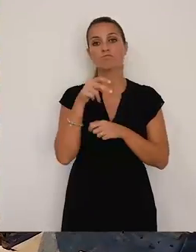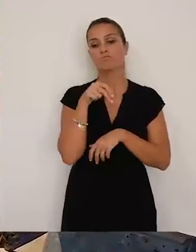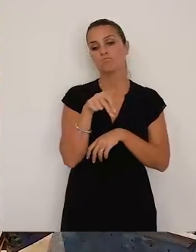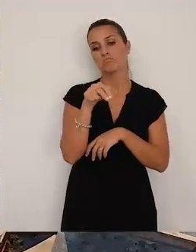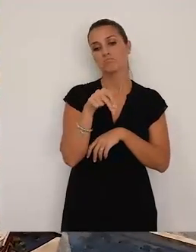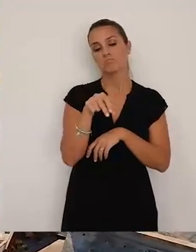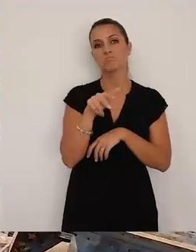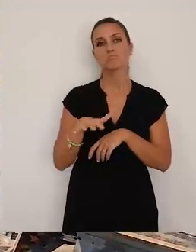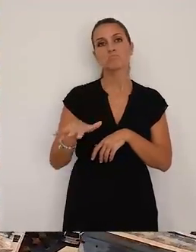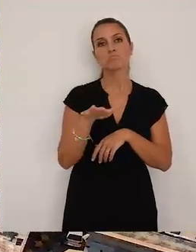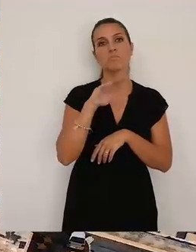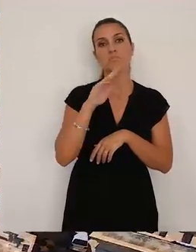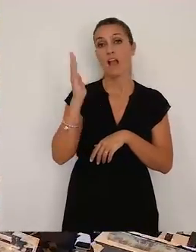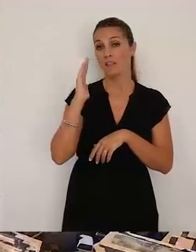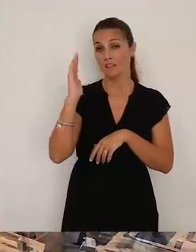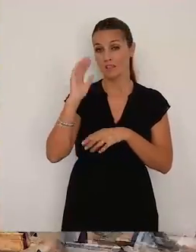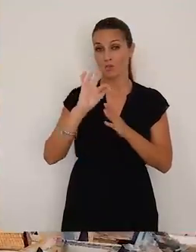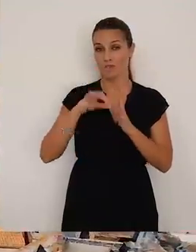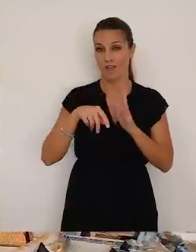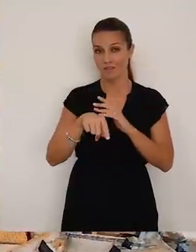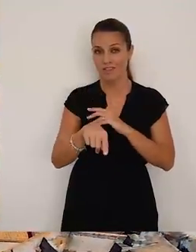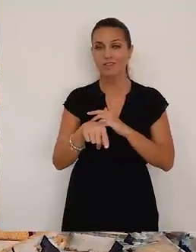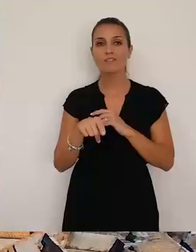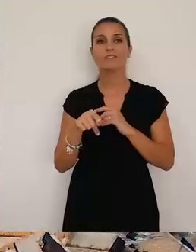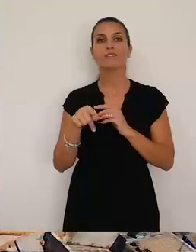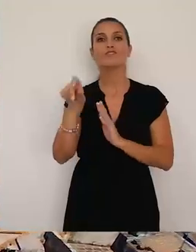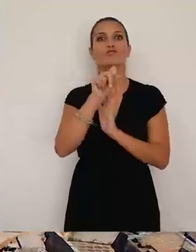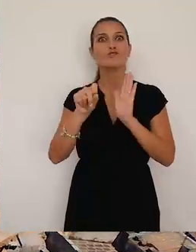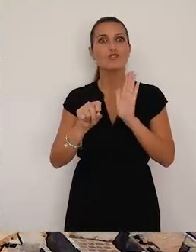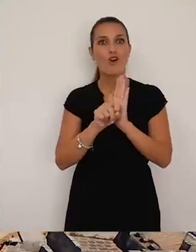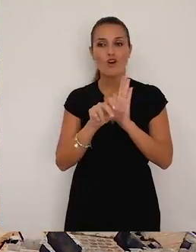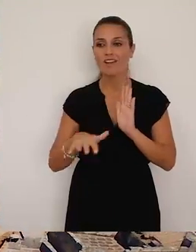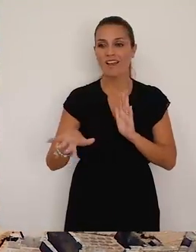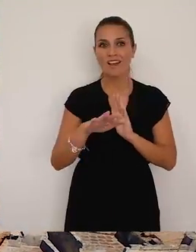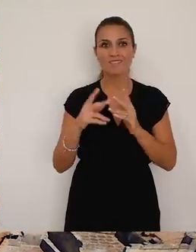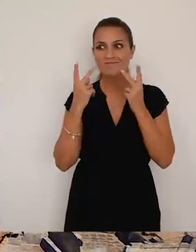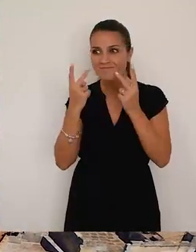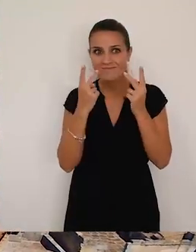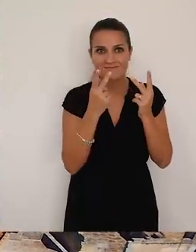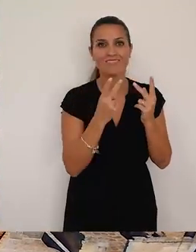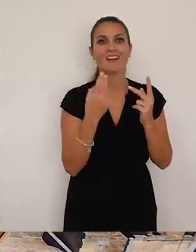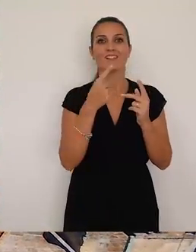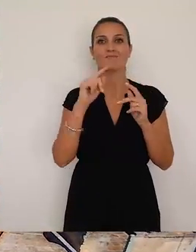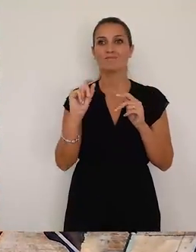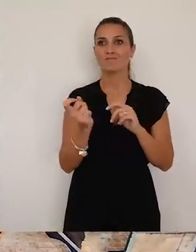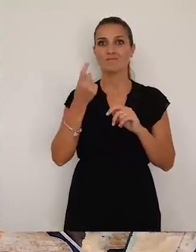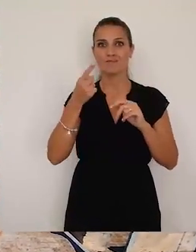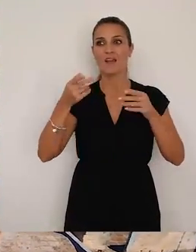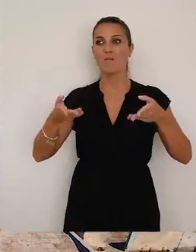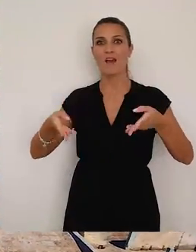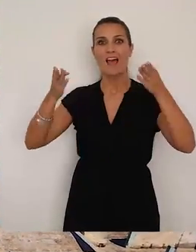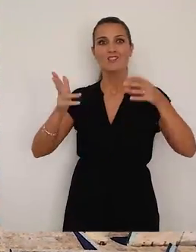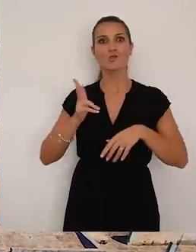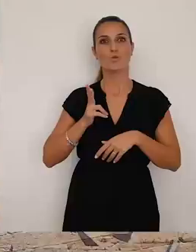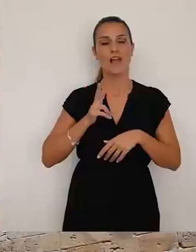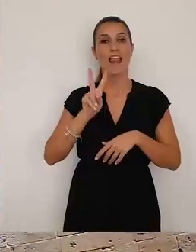Passeggiando nel borgo antico di Minervino, si incontra piacevolmente la storia del luogo. Risalta infatti il solenne palazzo